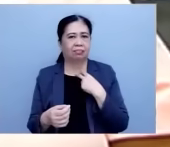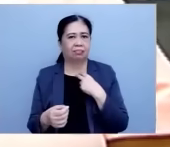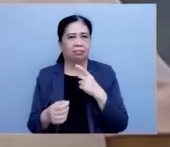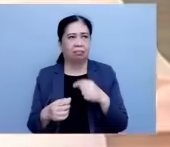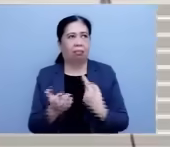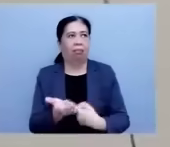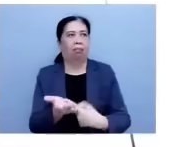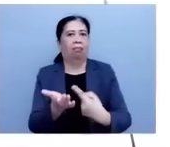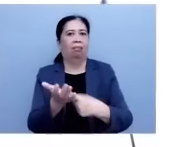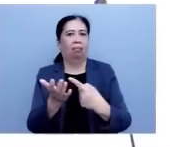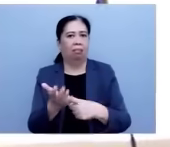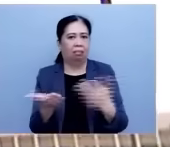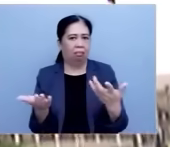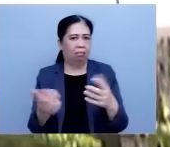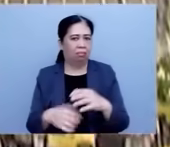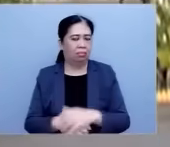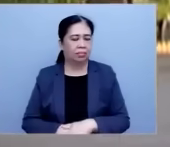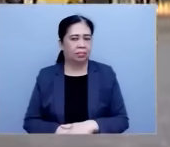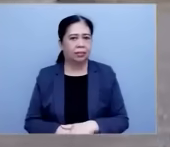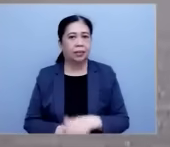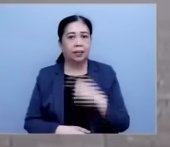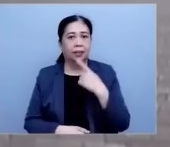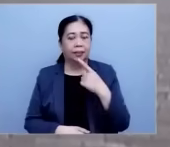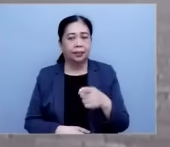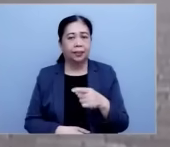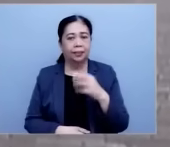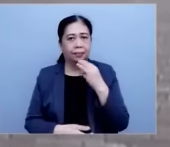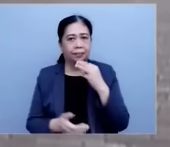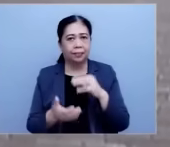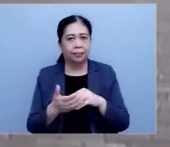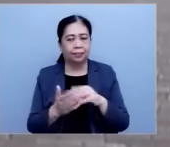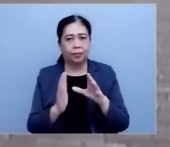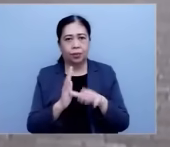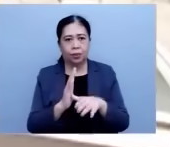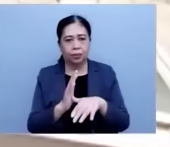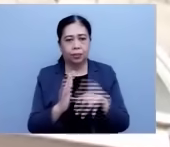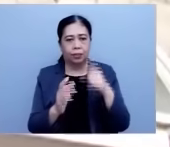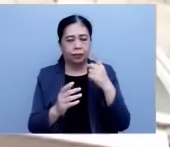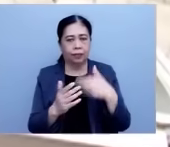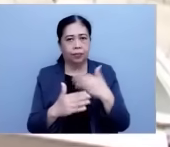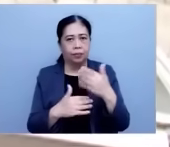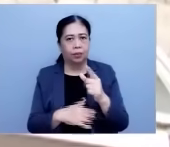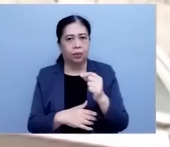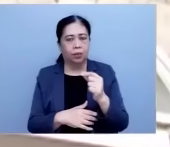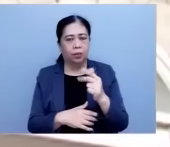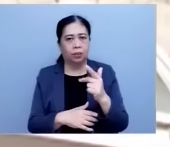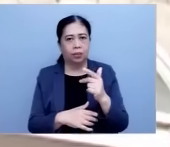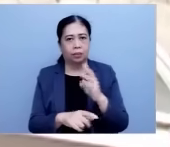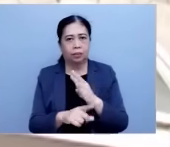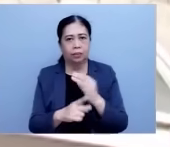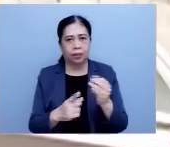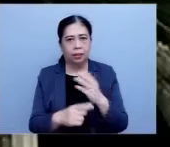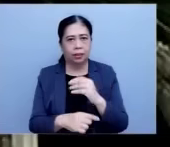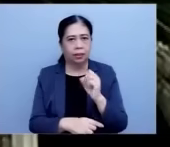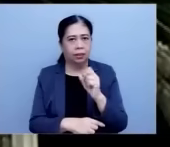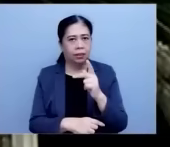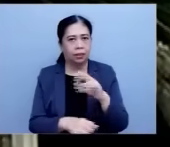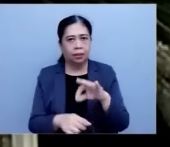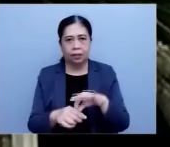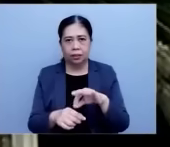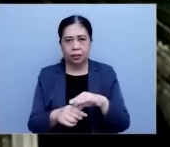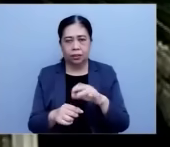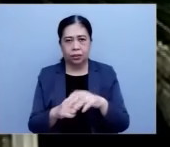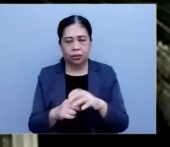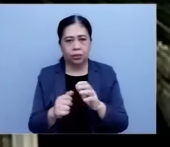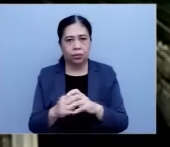makipagtalo ka eh. Sa inilabas ng memorandum ng COMELEC para sa darating na 2023 barangay at SK election, Taguig